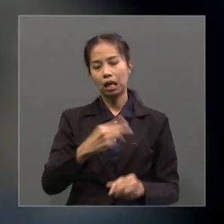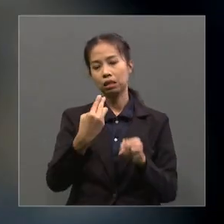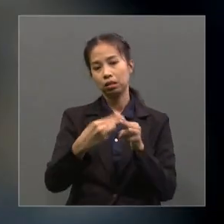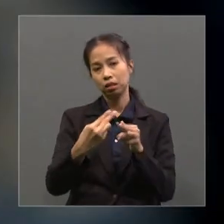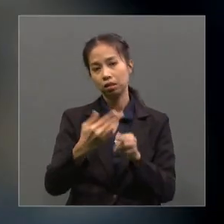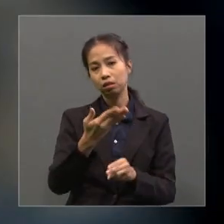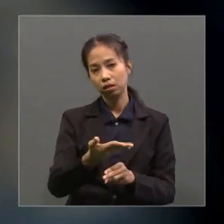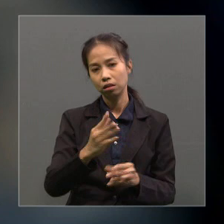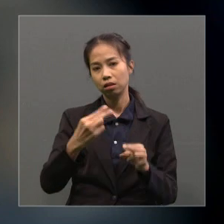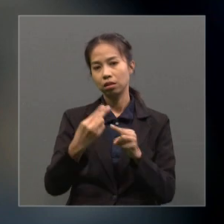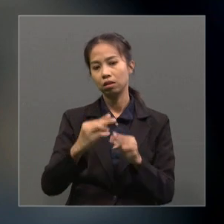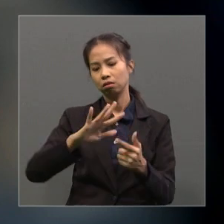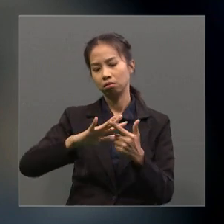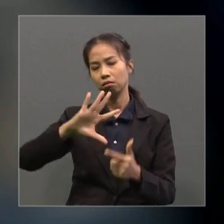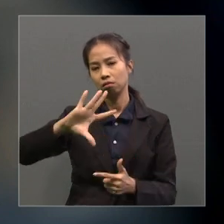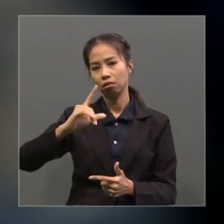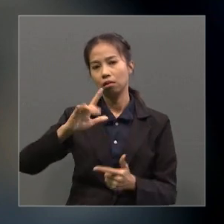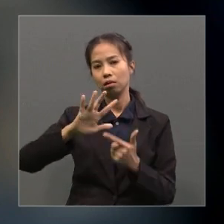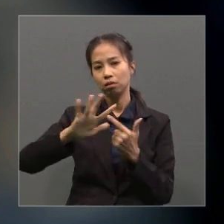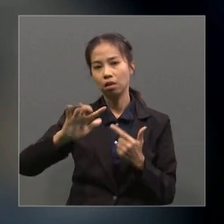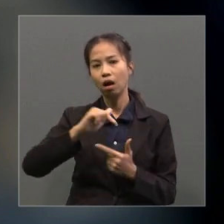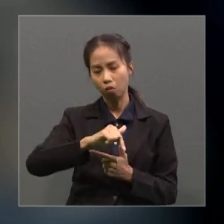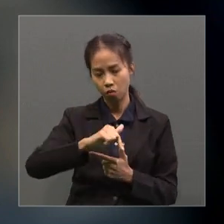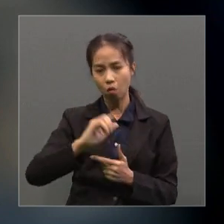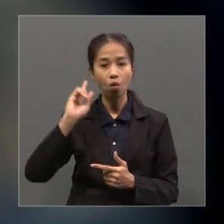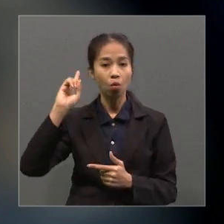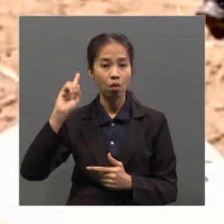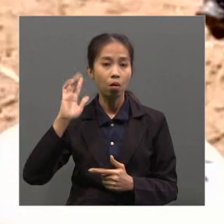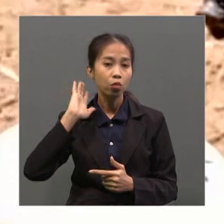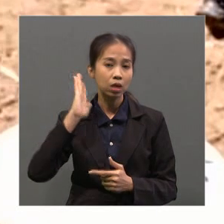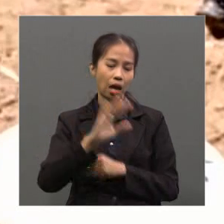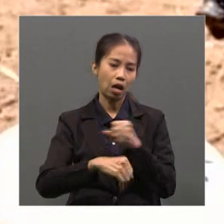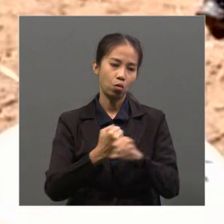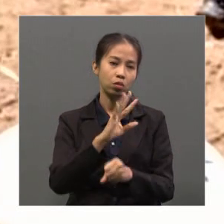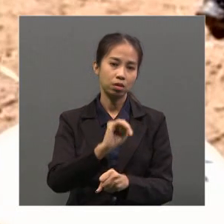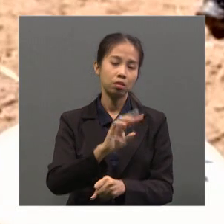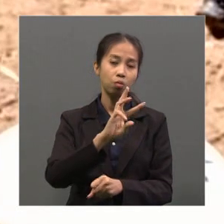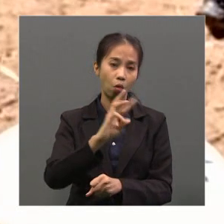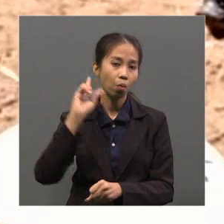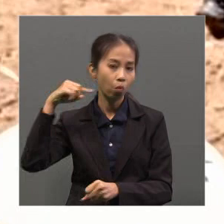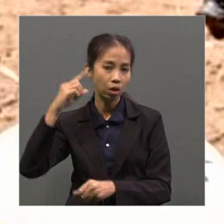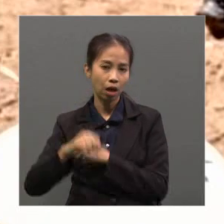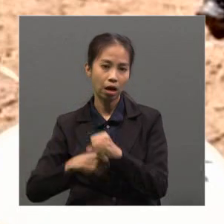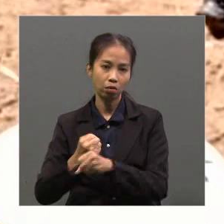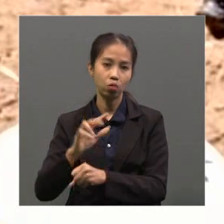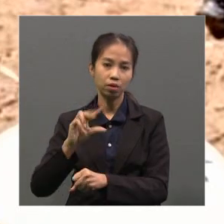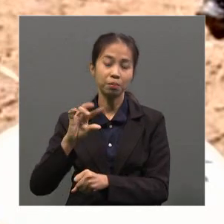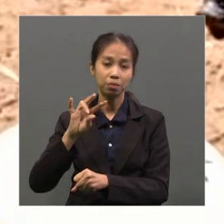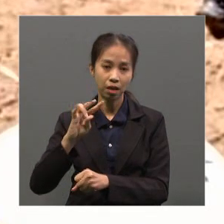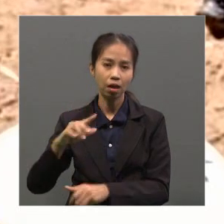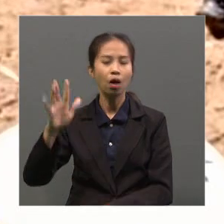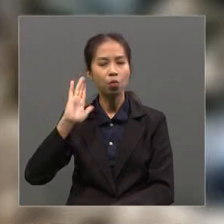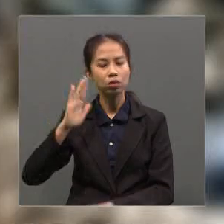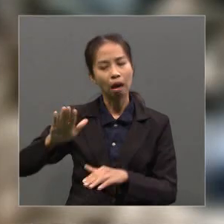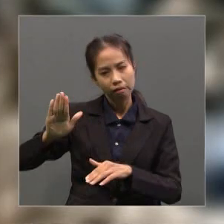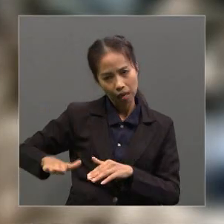เสียชีวิตก็คือนายชาวอายุ 46ปีนักเสาเจี๊ยะอายุ 34ปีเด็กชายพิบูลย์วัย 10ปีเด็ก